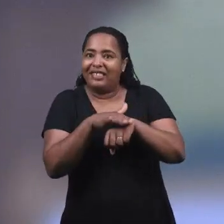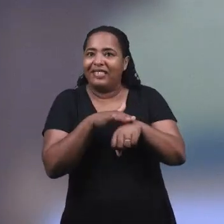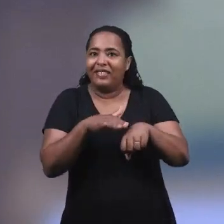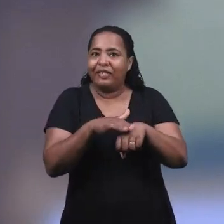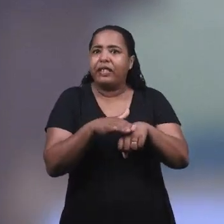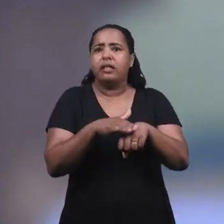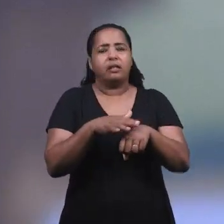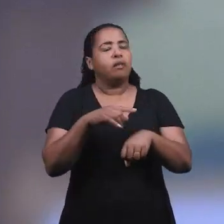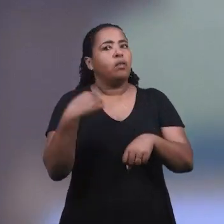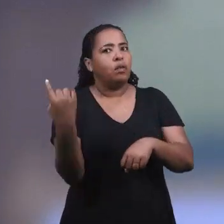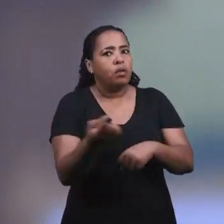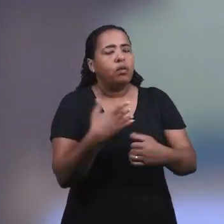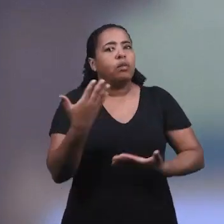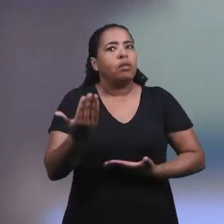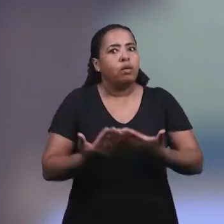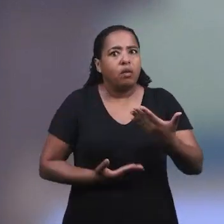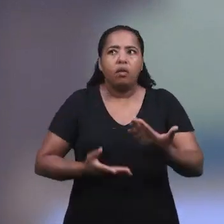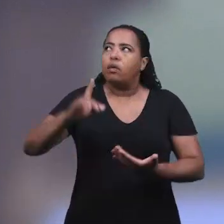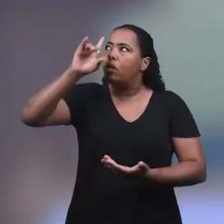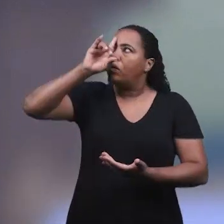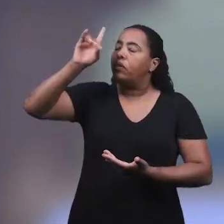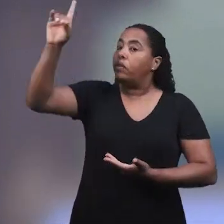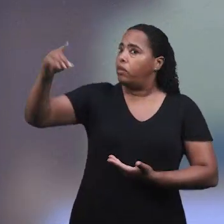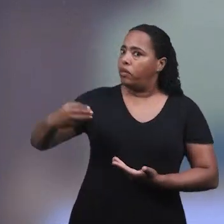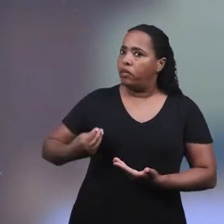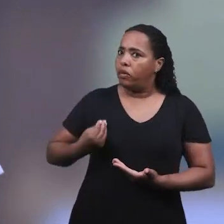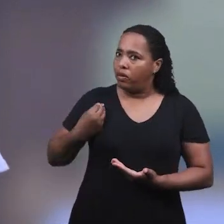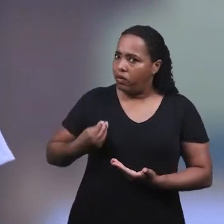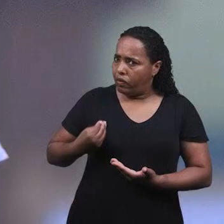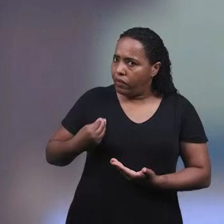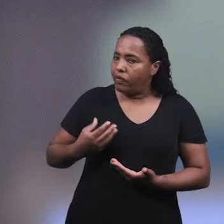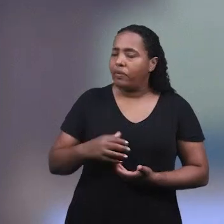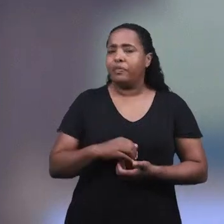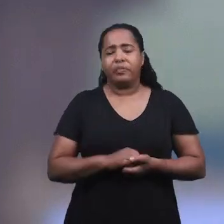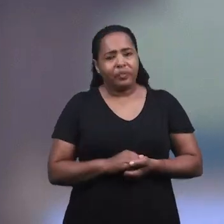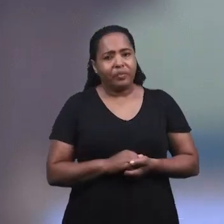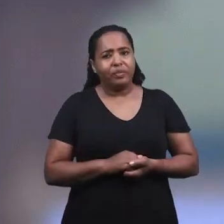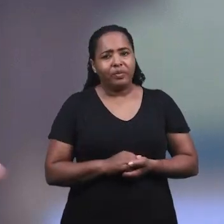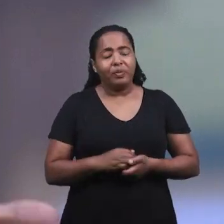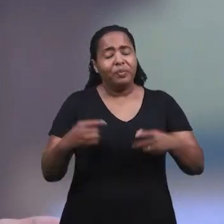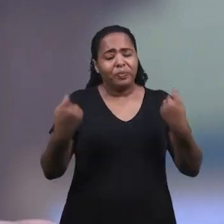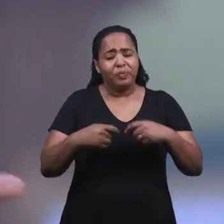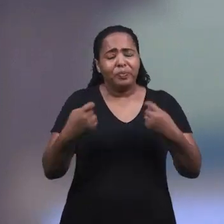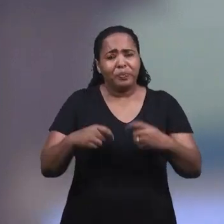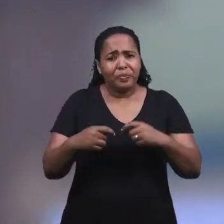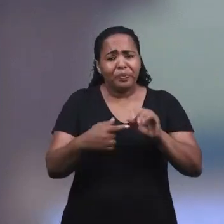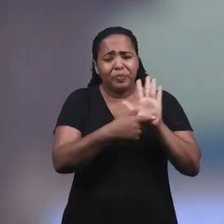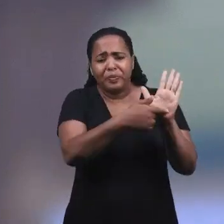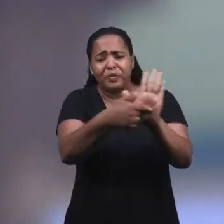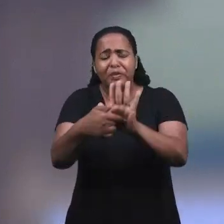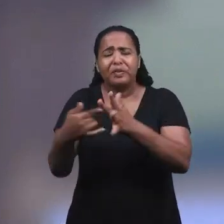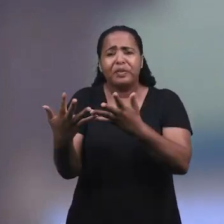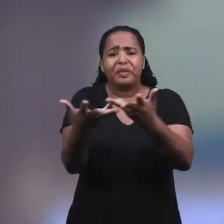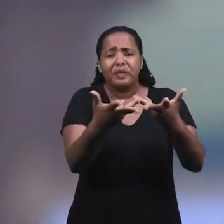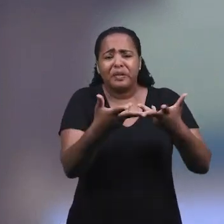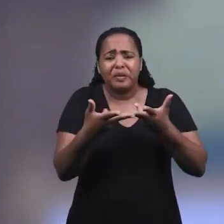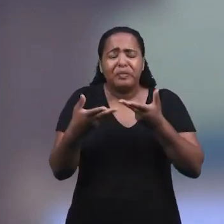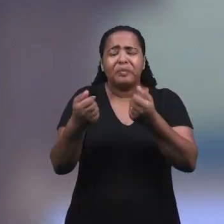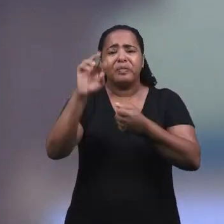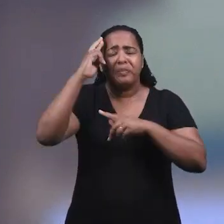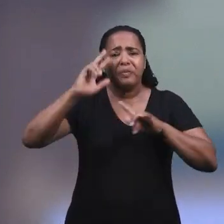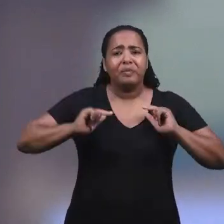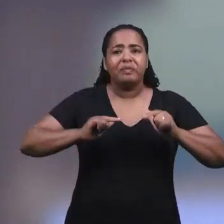réactions, nos conversations que nous sommes des serviteurs de Dieu vivant. Nous allons parler des merveilles que le Seigneur fait parmi